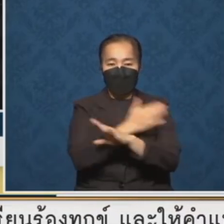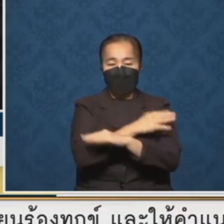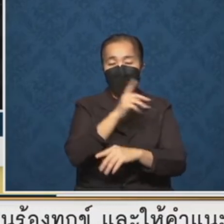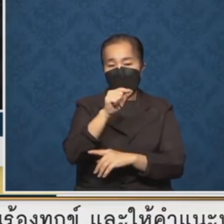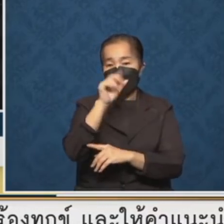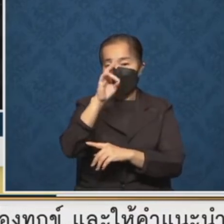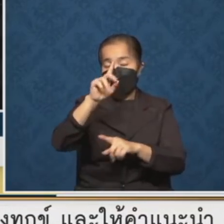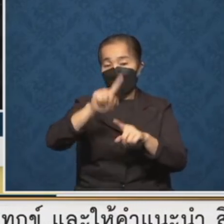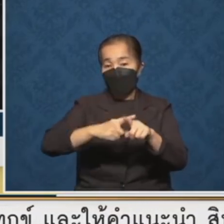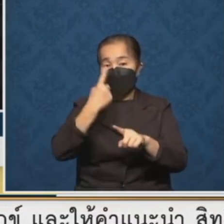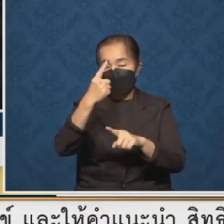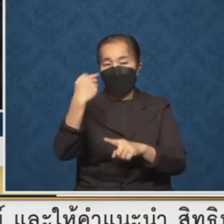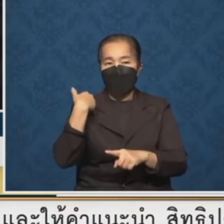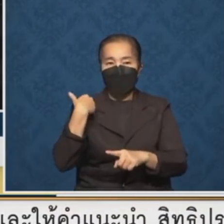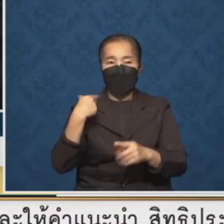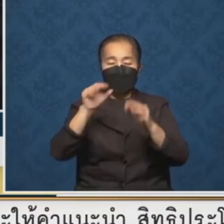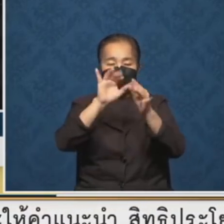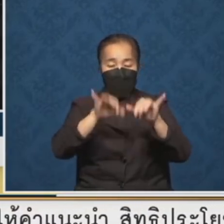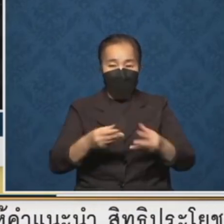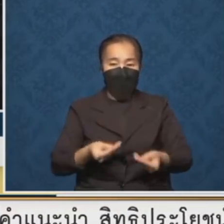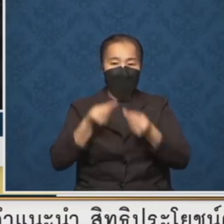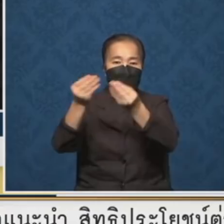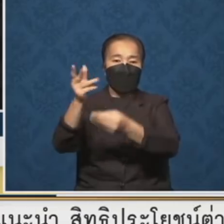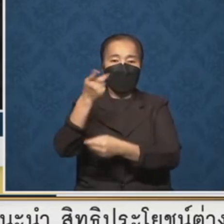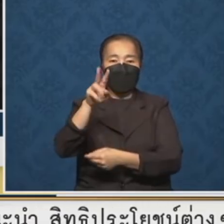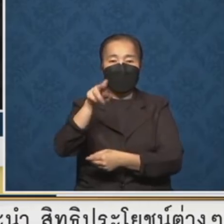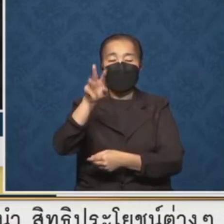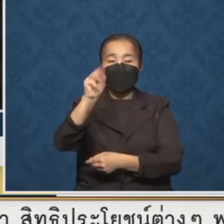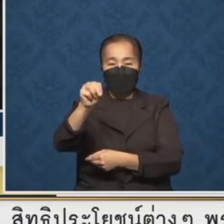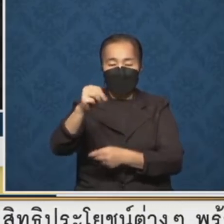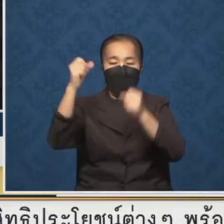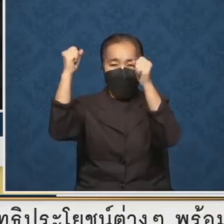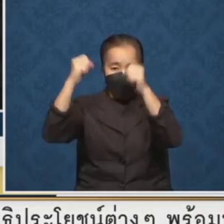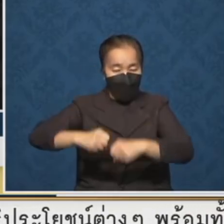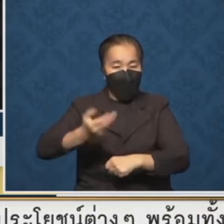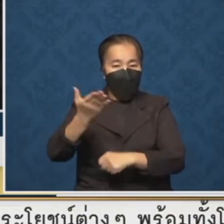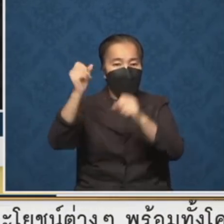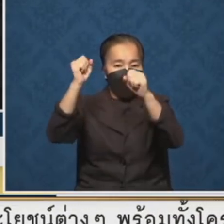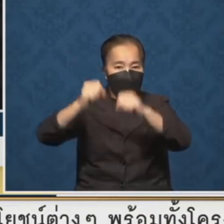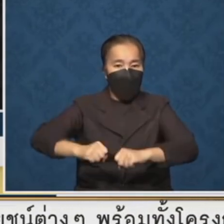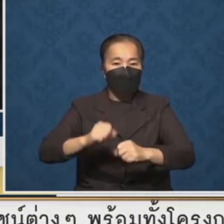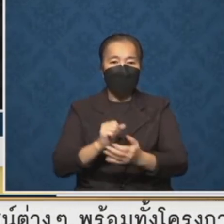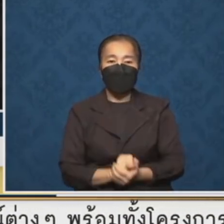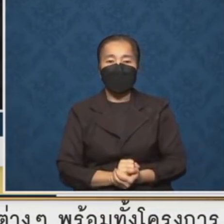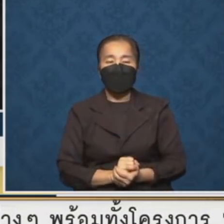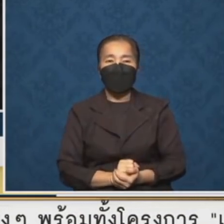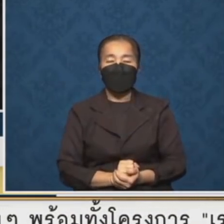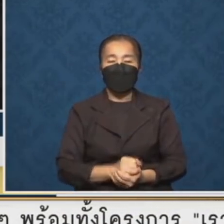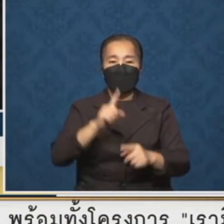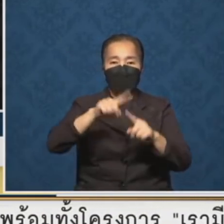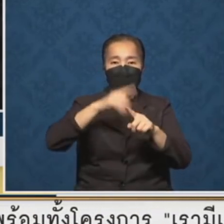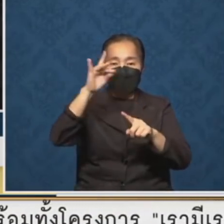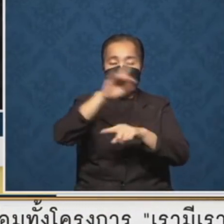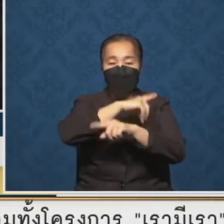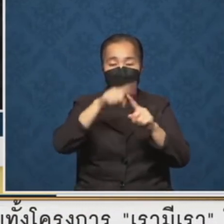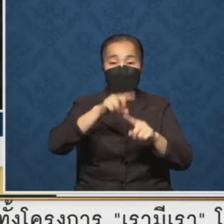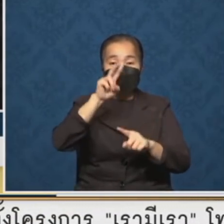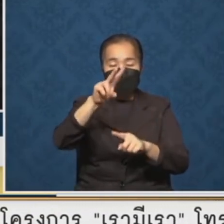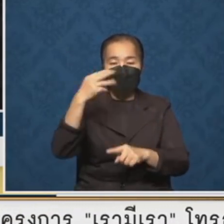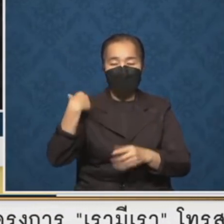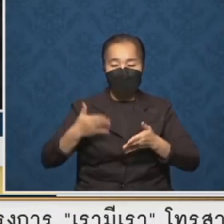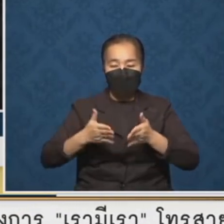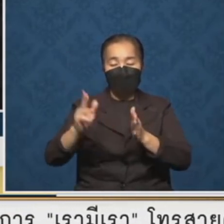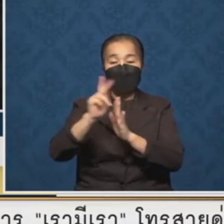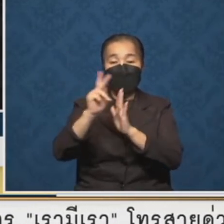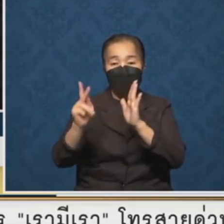ท่านกลับส่งเรื่องเข้าครม.เพื่อขอความเห็นชอบครับจากครม.2สิงหาคมครับกฤษฎีกาก็แจ้